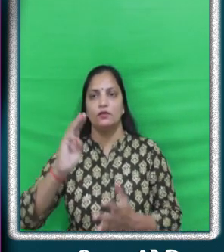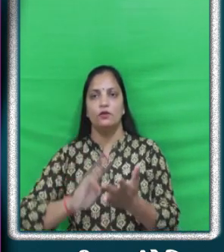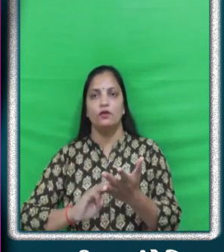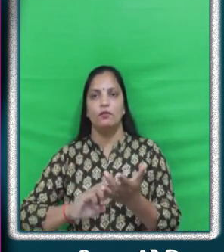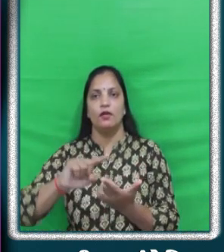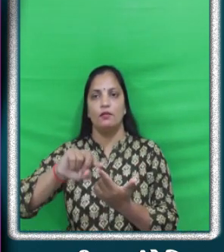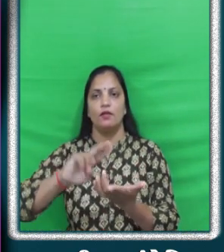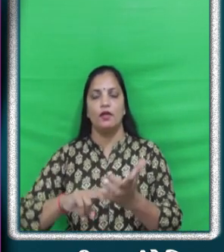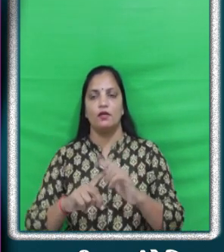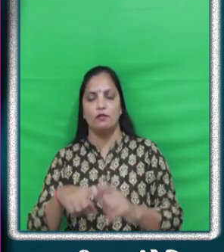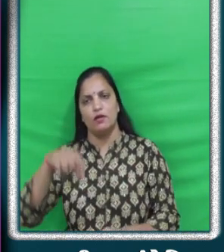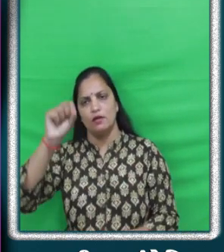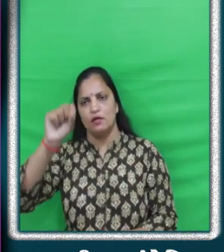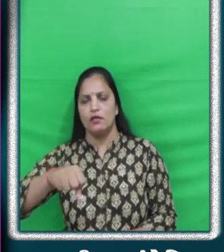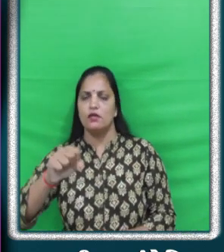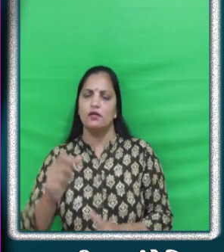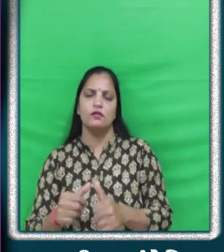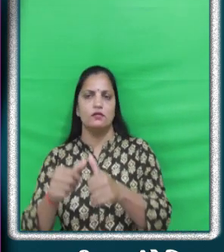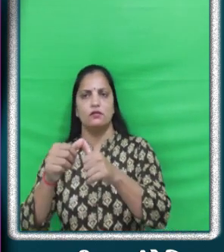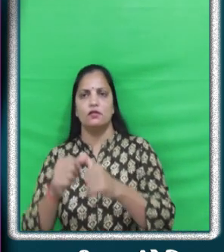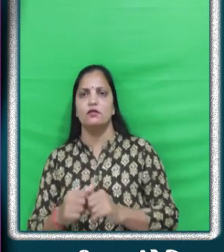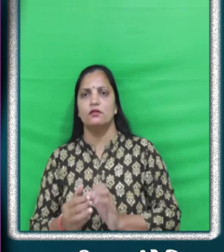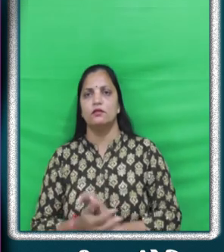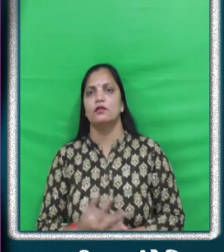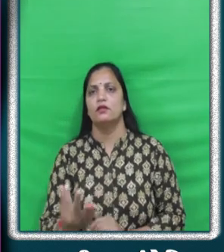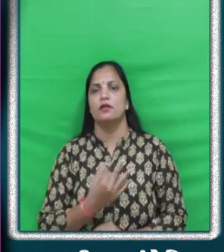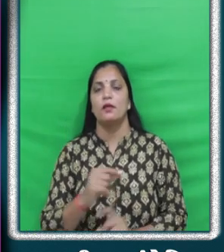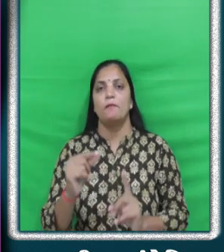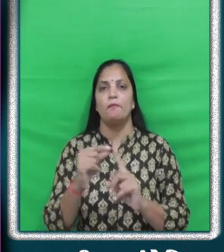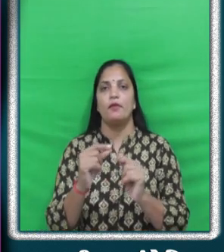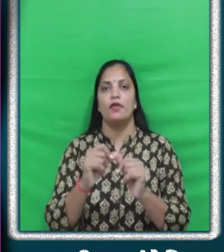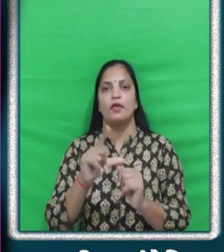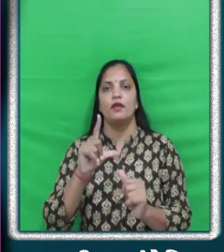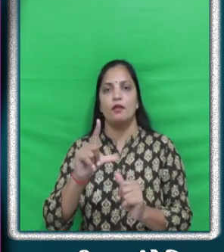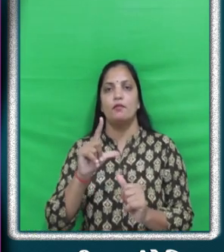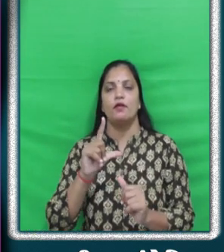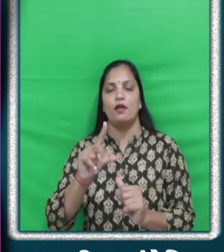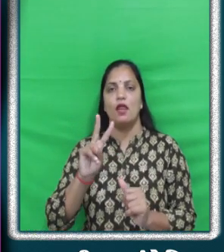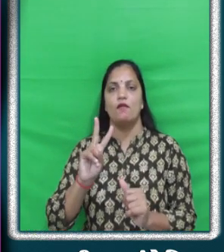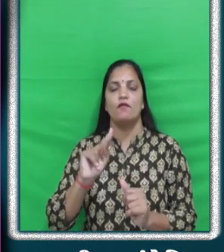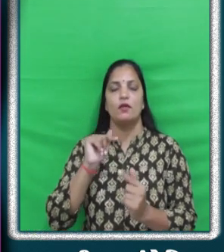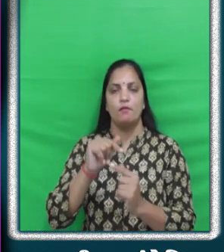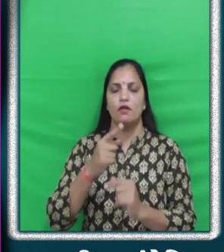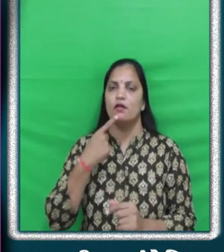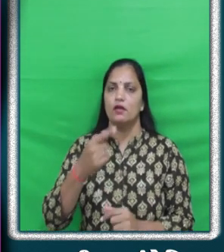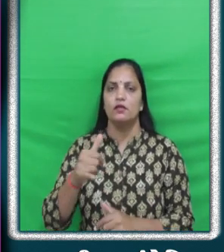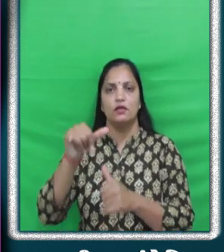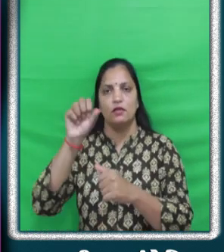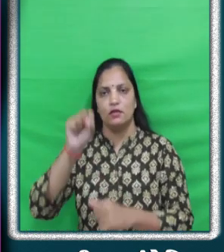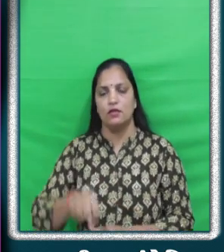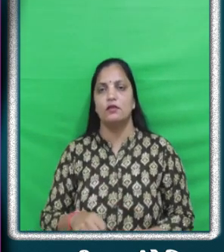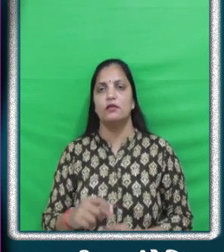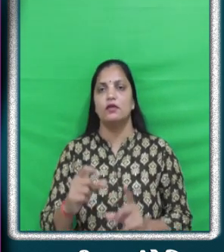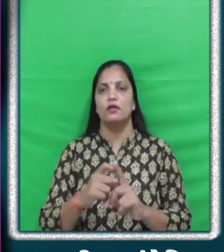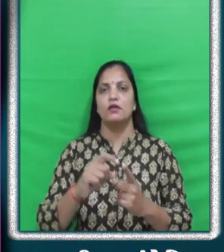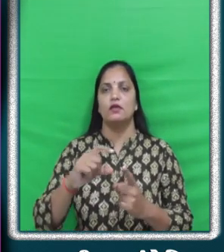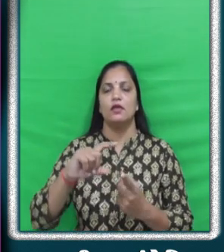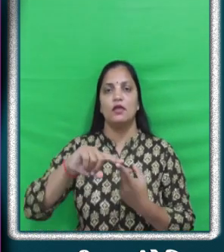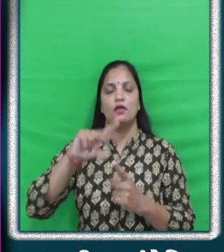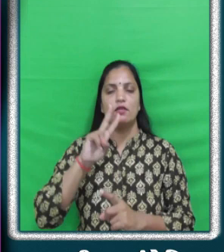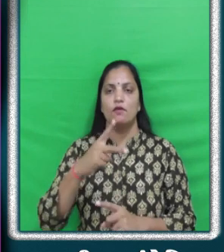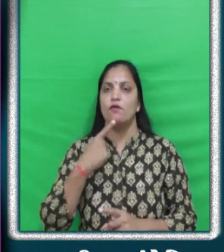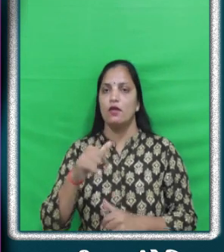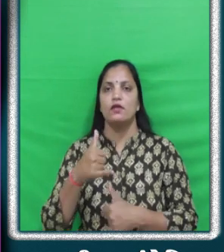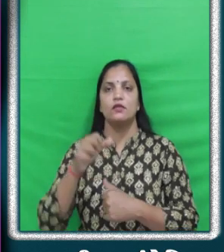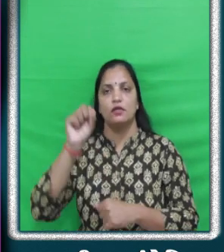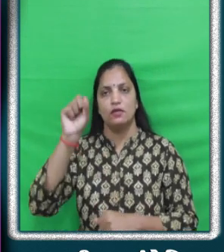કમેન્ટ આવે છે, યસ બધા મને કહી રહ્યા છે, યસ દેખાય છે, સરસ. પલ્લવી કહે છે યસ, પક કહે છે યસ, દેવ